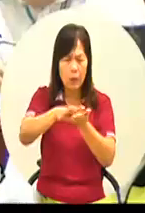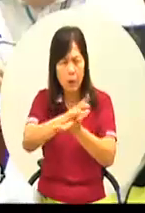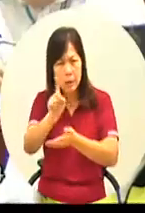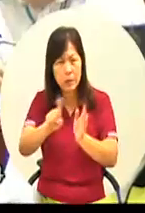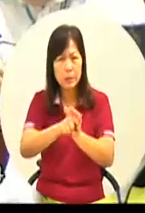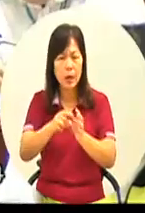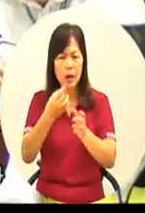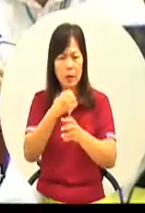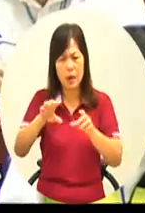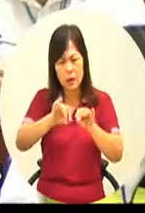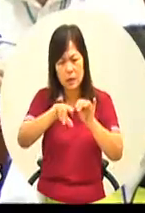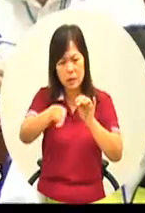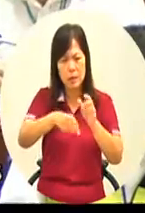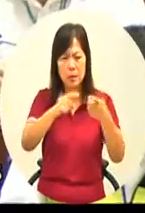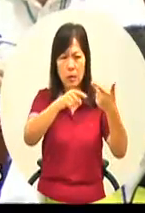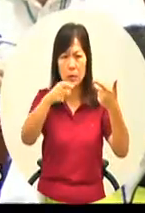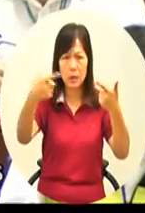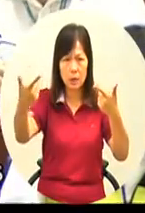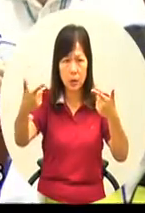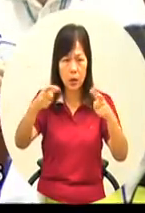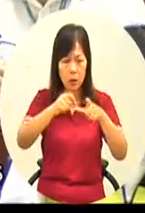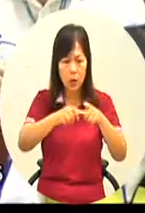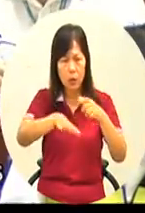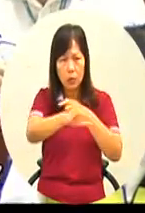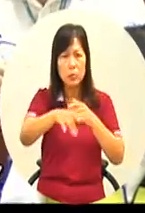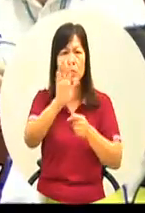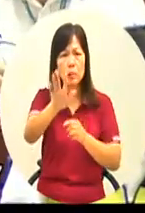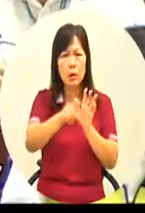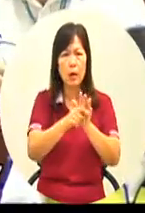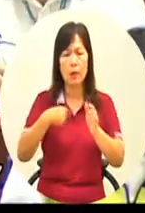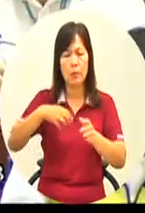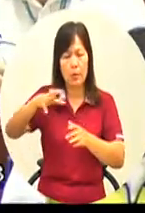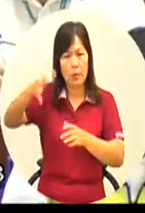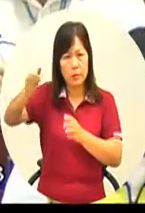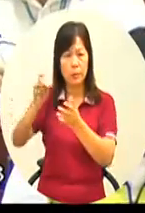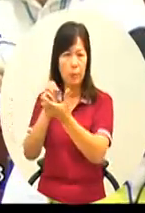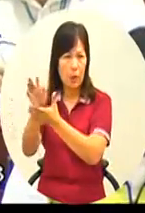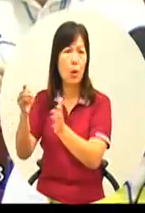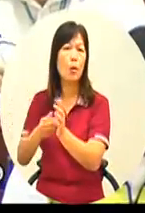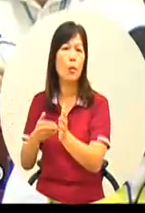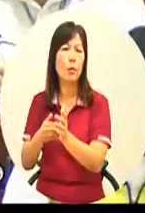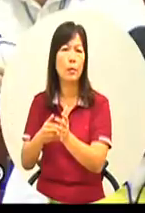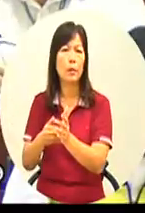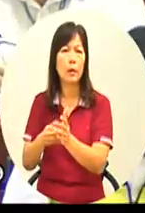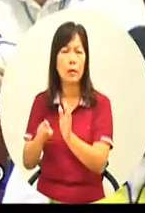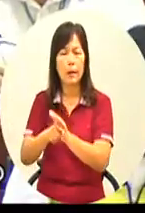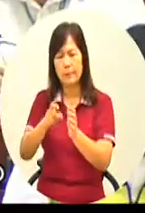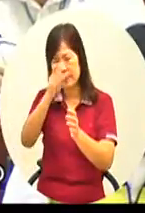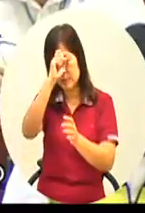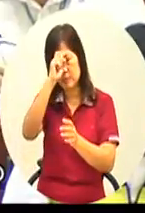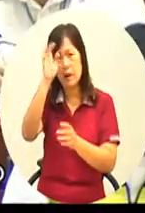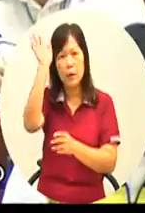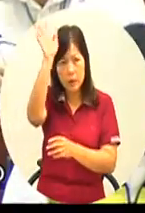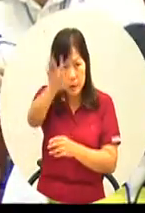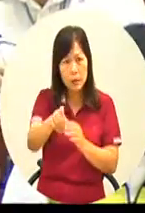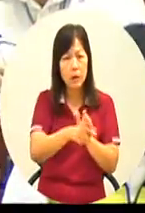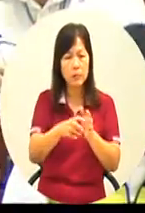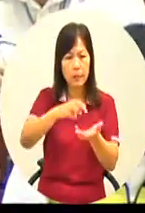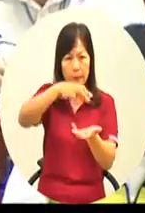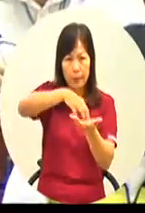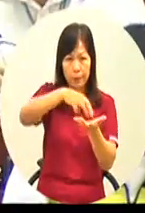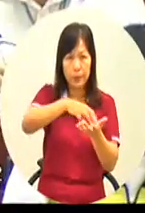可是6.6公顷，所以阮未来，阮甲局长拢有，我甲局长报告过，讲未来有一个愿景，就是阮要甲拍底啊，